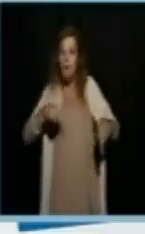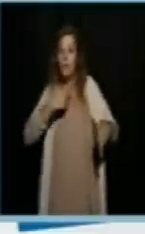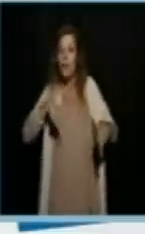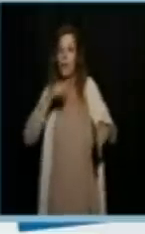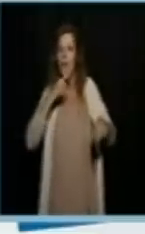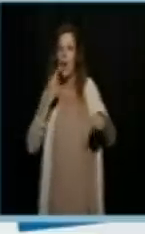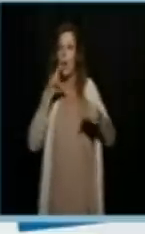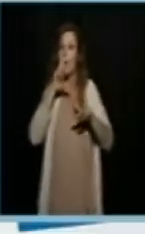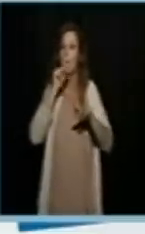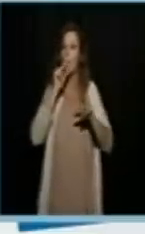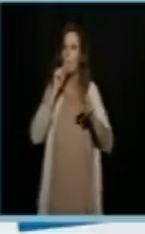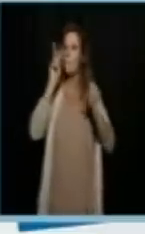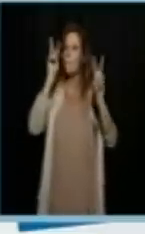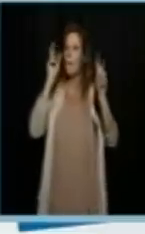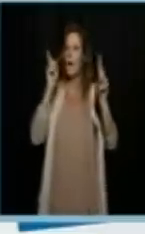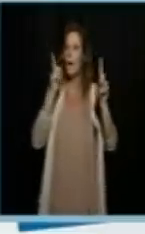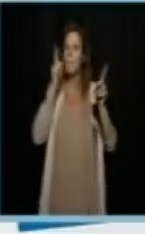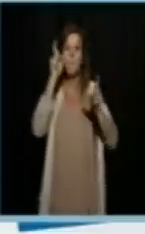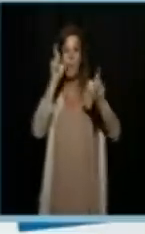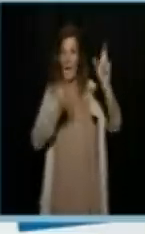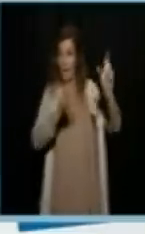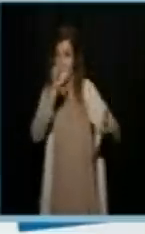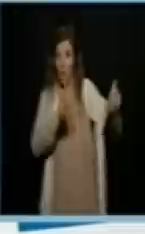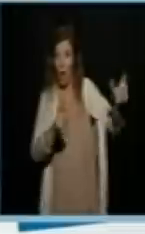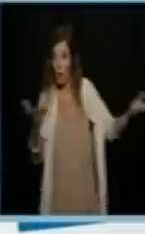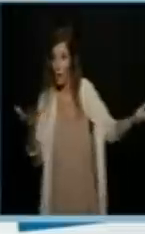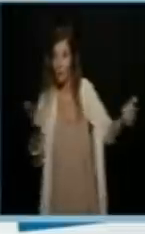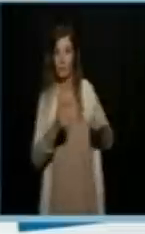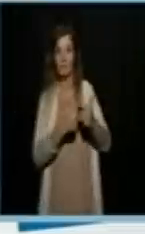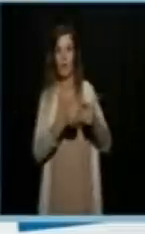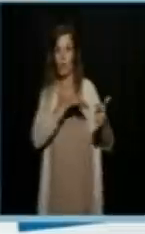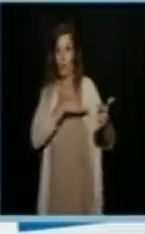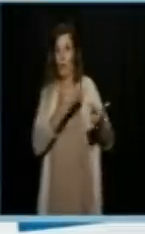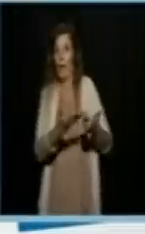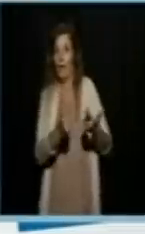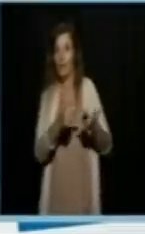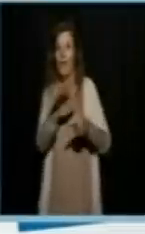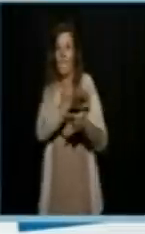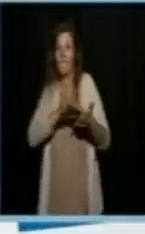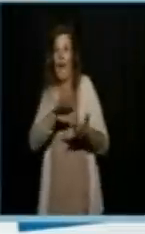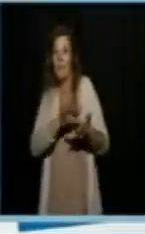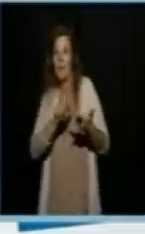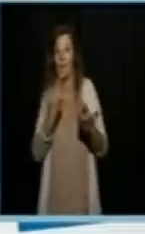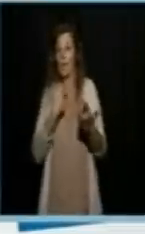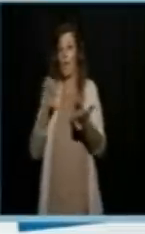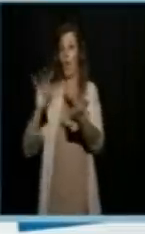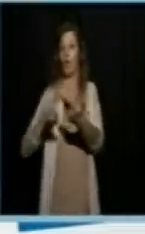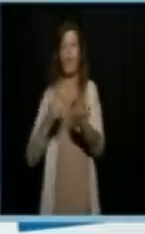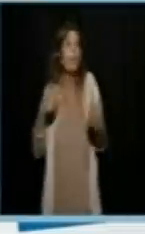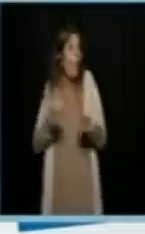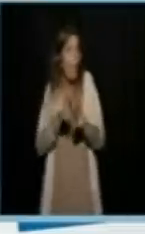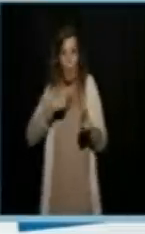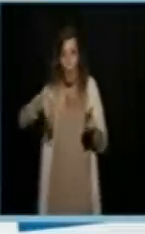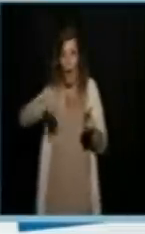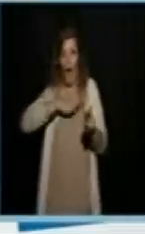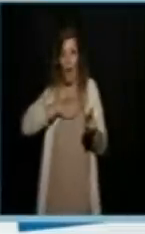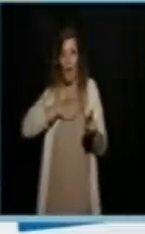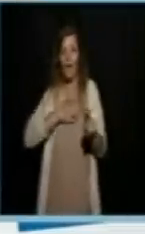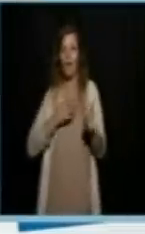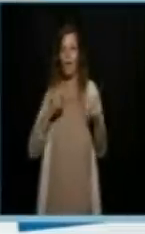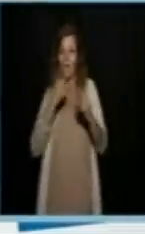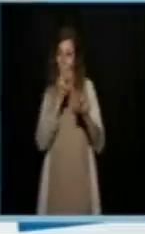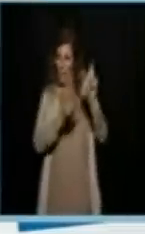realtà. Parleremo di studenti, famiglie, docenti, proprio come noi, che anziché